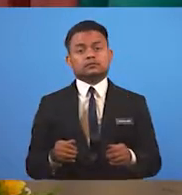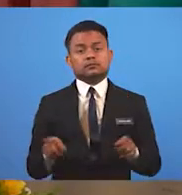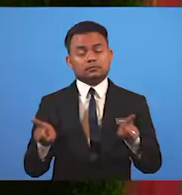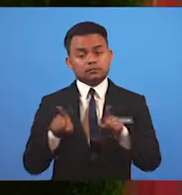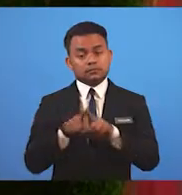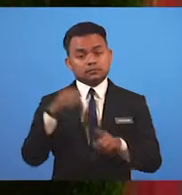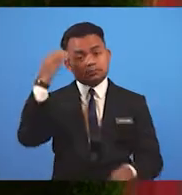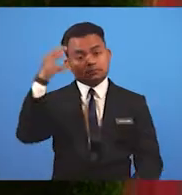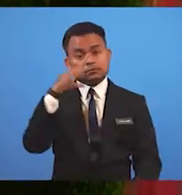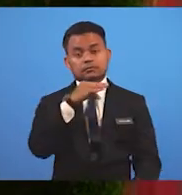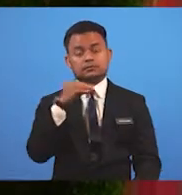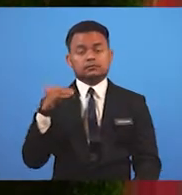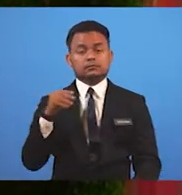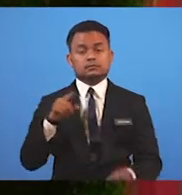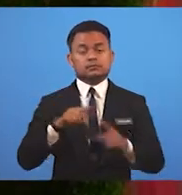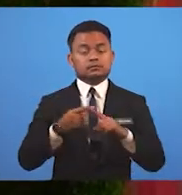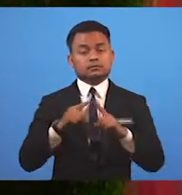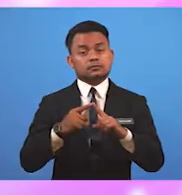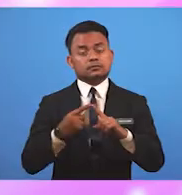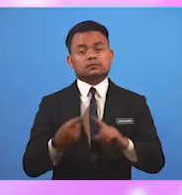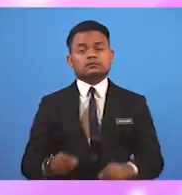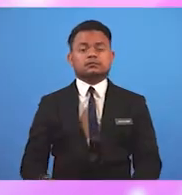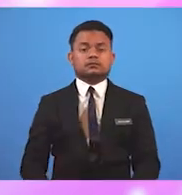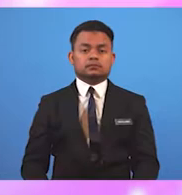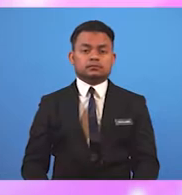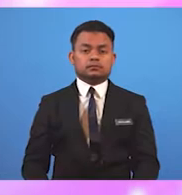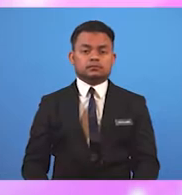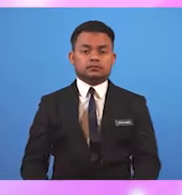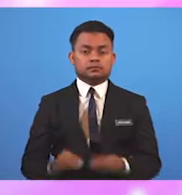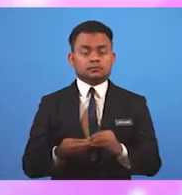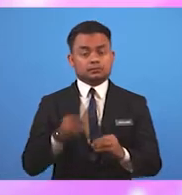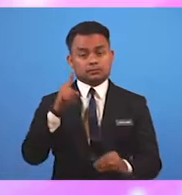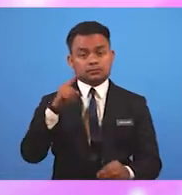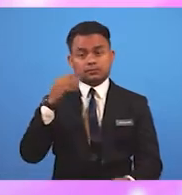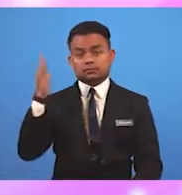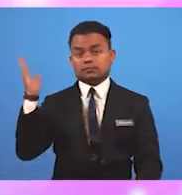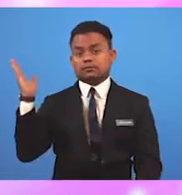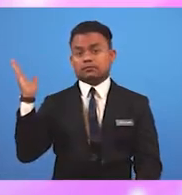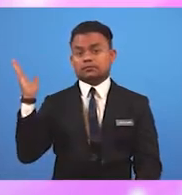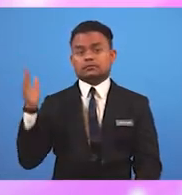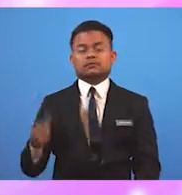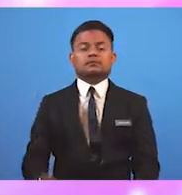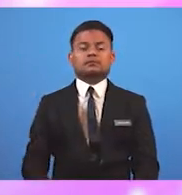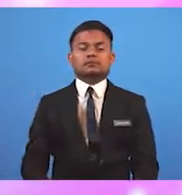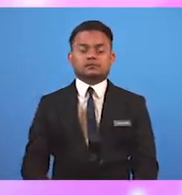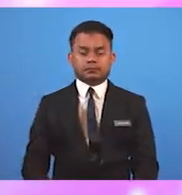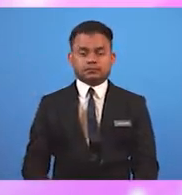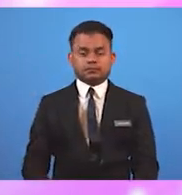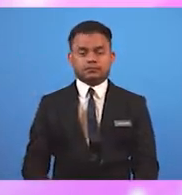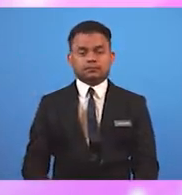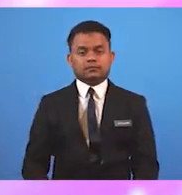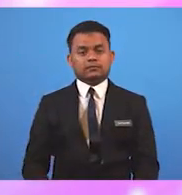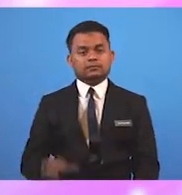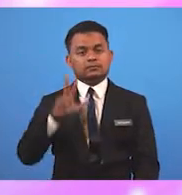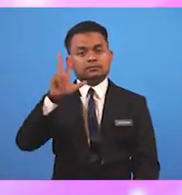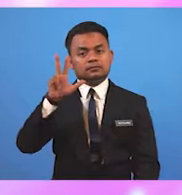nanti. Ada tiga soalan. Soalan yang pertama adalah, senaraikan tiga